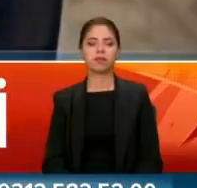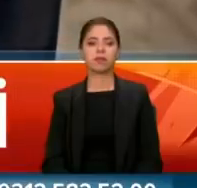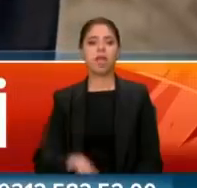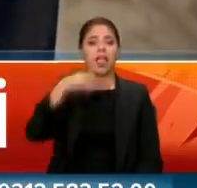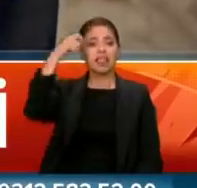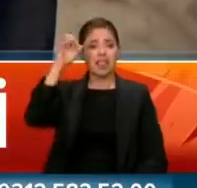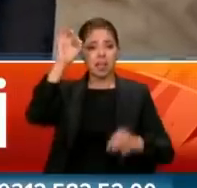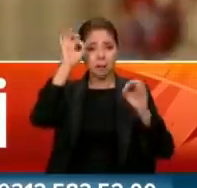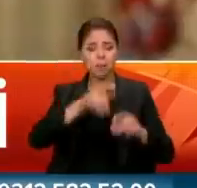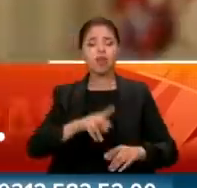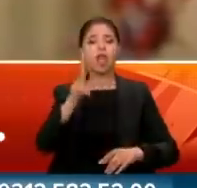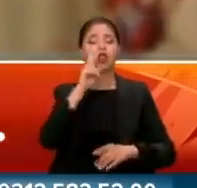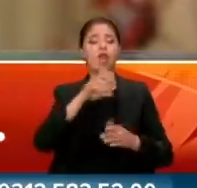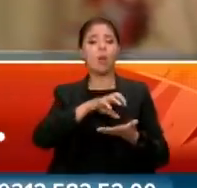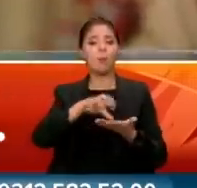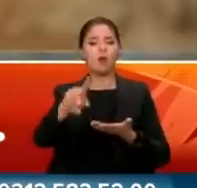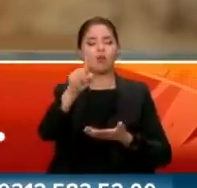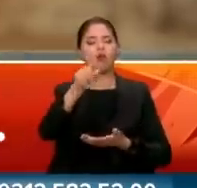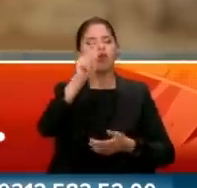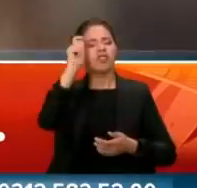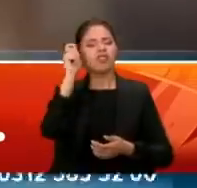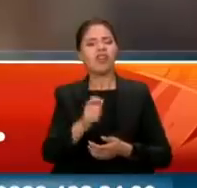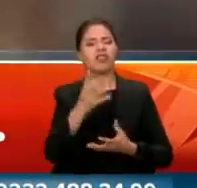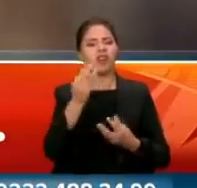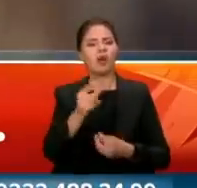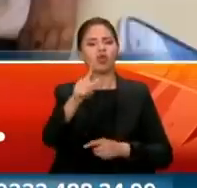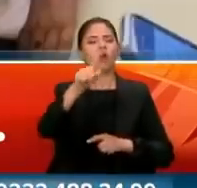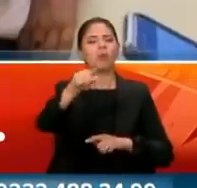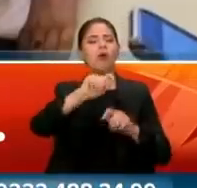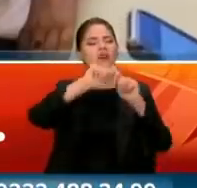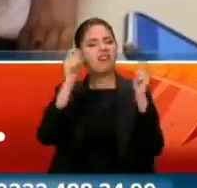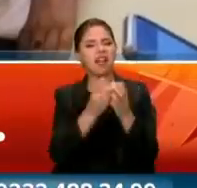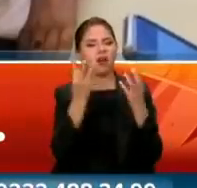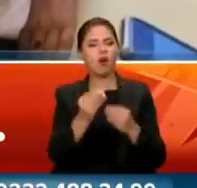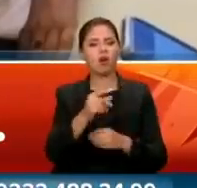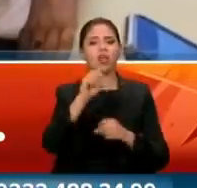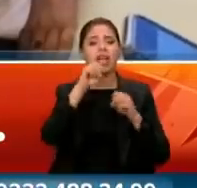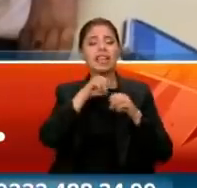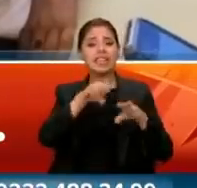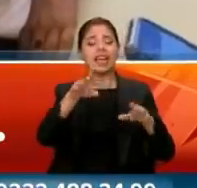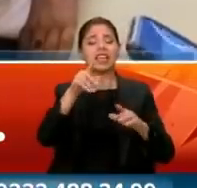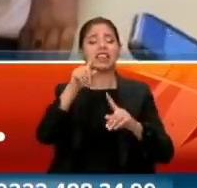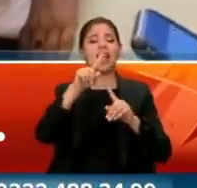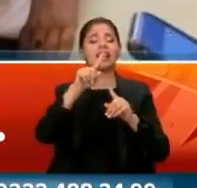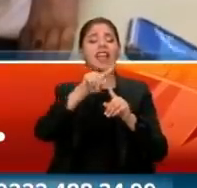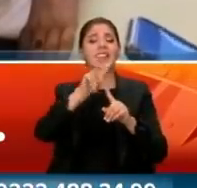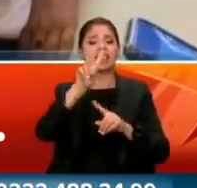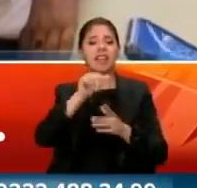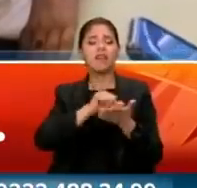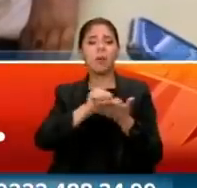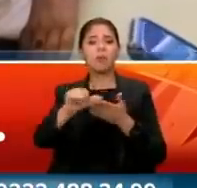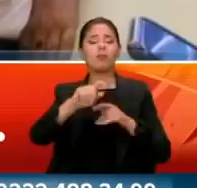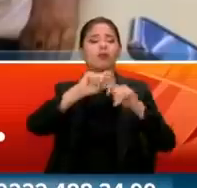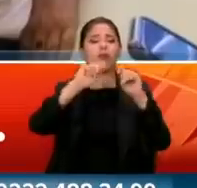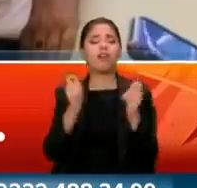Dizi yayınlandığı son bölümle de bunu kanıtladı, reyting rekorunu kırdı. Öyle ki yayınlandığı kanal bütün tematik kanallar